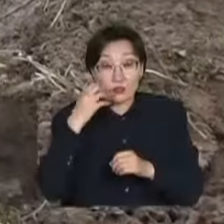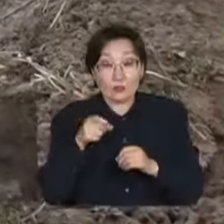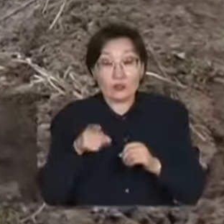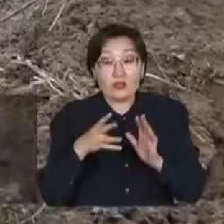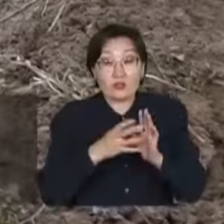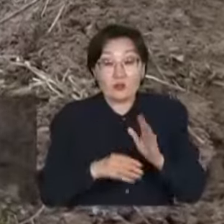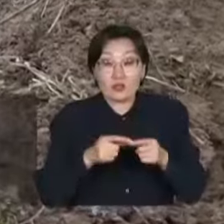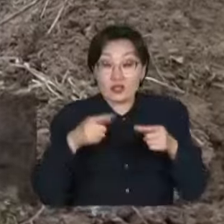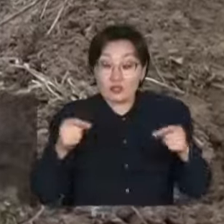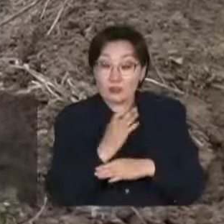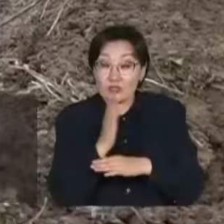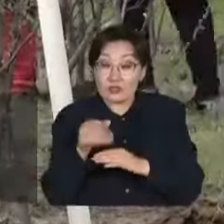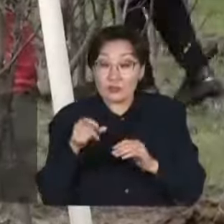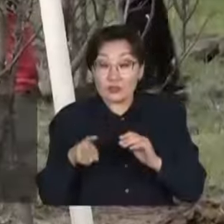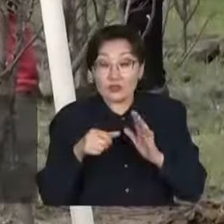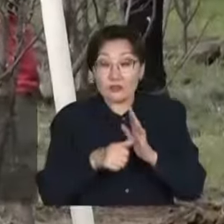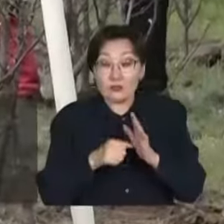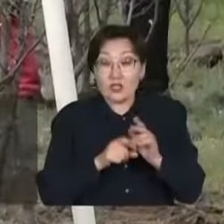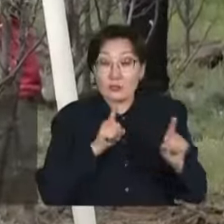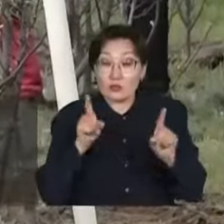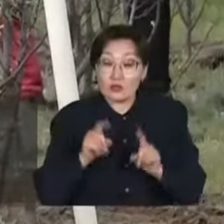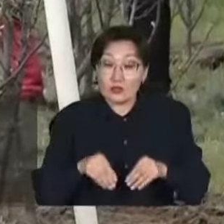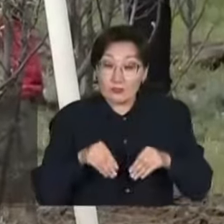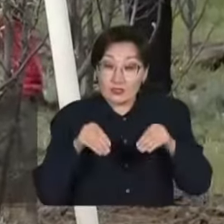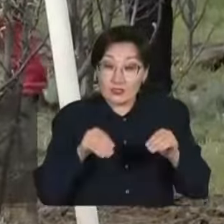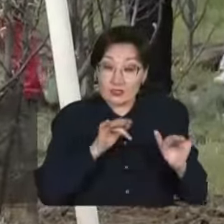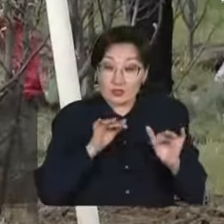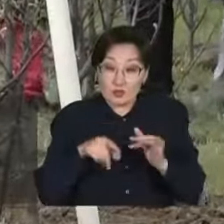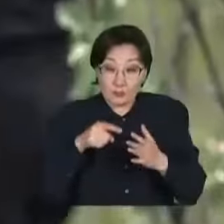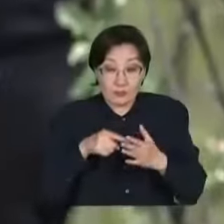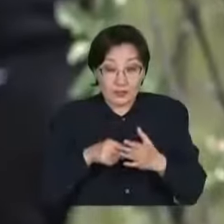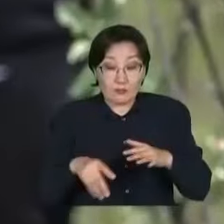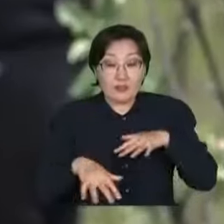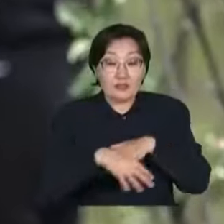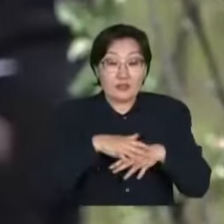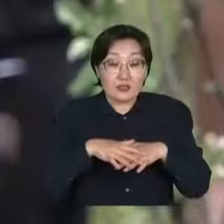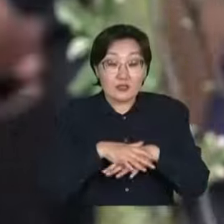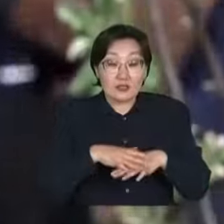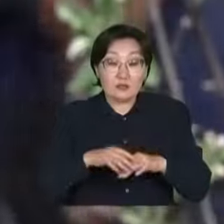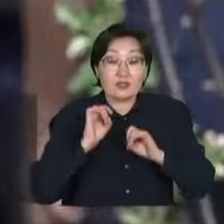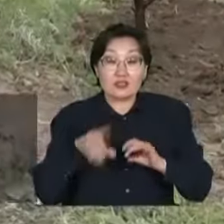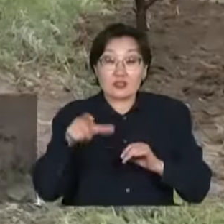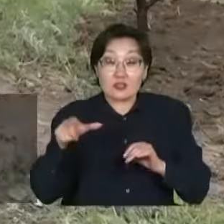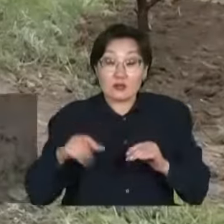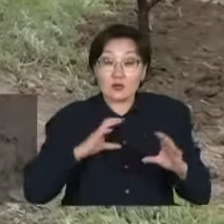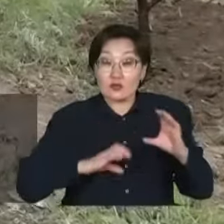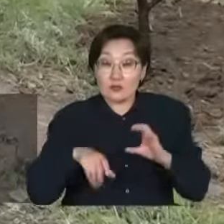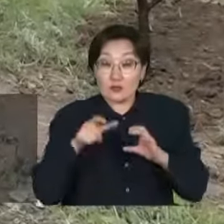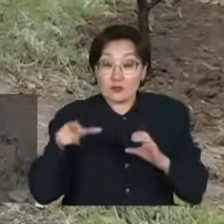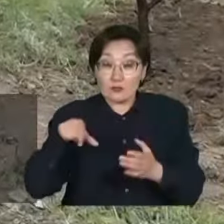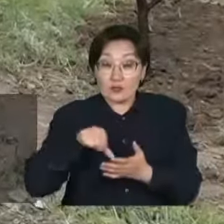1090 жапырақты ағаш пен 2600 бұта отырғызылды. Игі бастамаға мегаполис тұрғындары, қоғам қайраткерлері мен студенттер